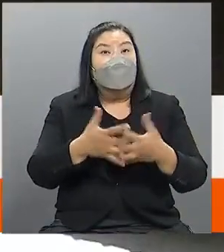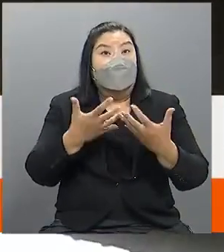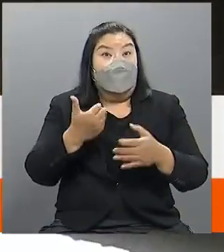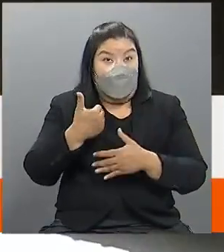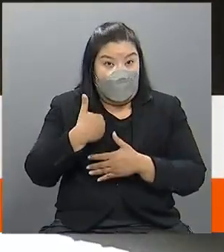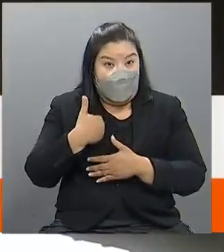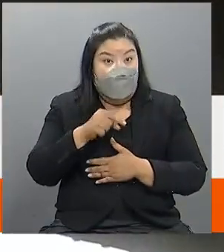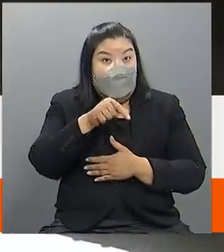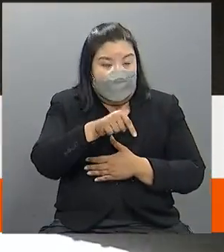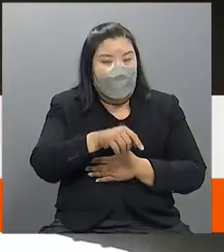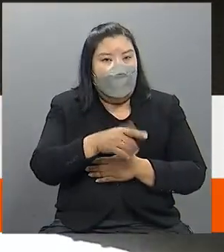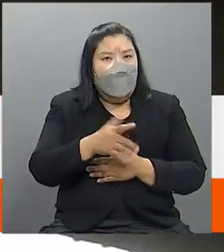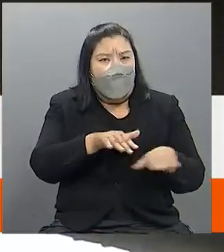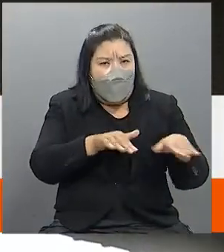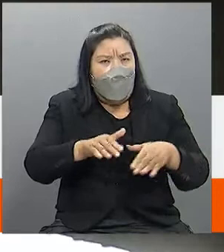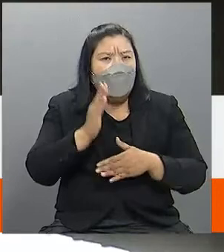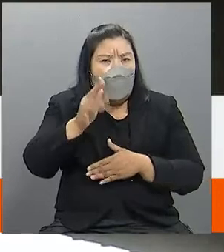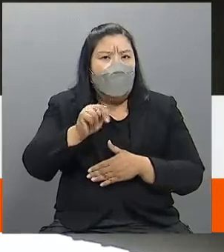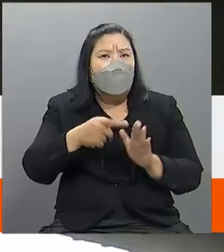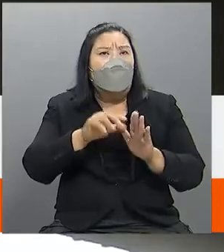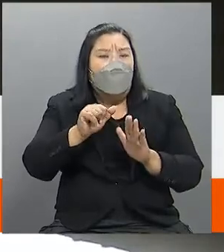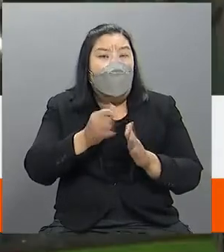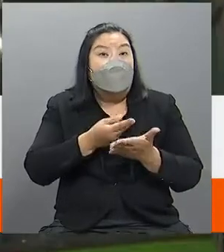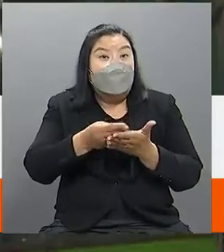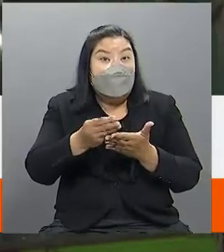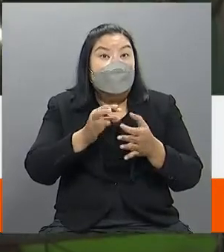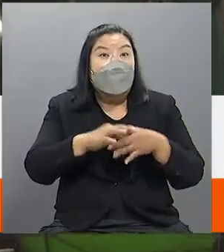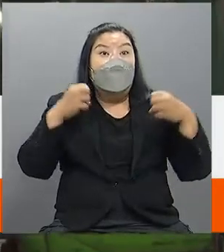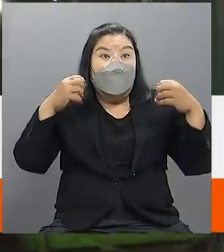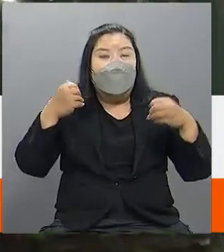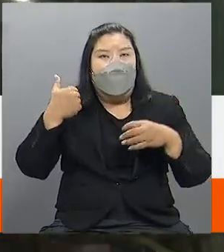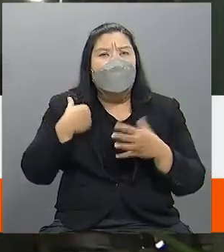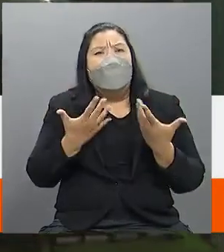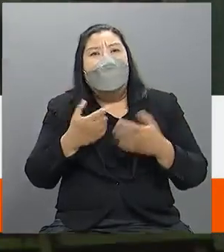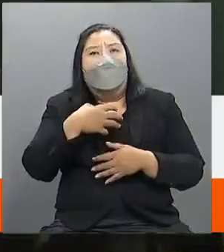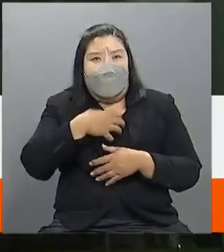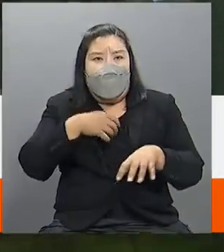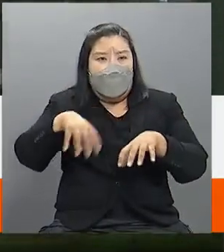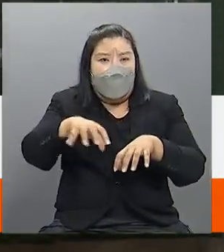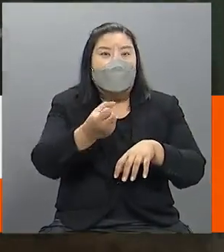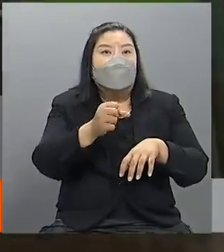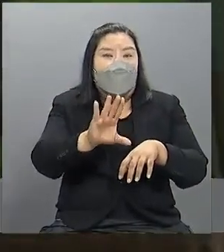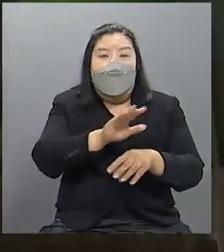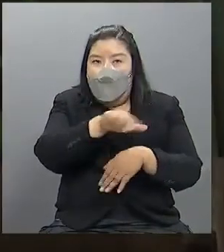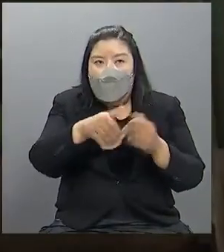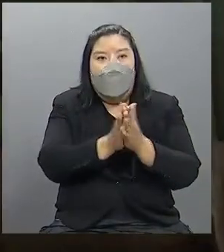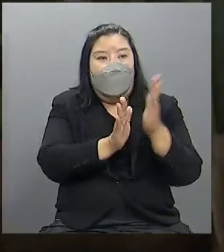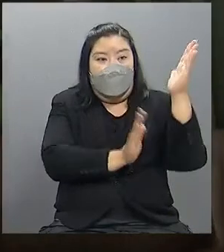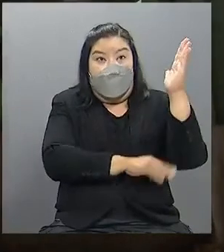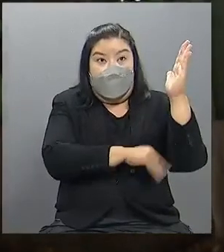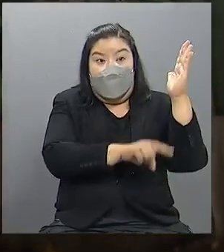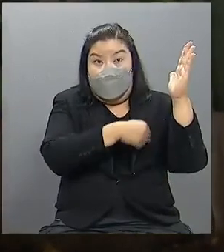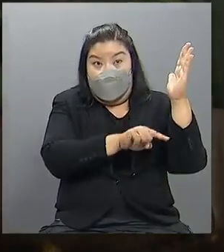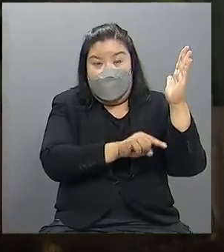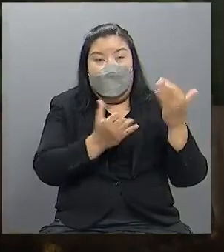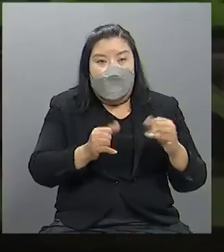ผลกระทบจากนโยบายชะลอการรับซื้อกระแสไฟฟ้าอีกรวม15แห่งทั่วจังหวัดภาคใต้ฝั่งอันดามันล่าสุดการประชุมคณะรัฐมนตรี